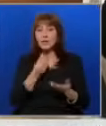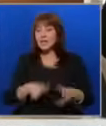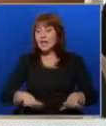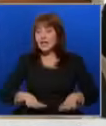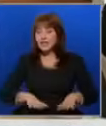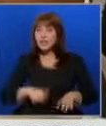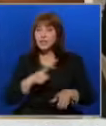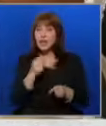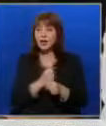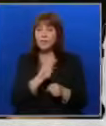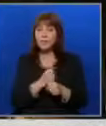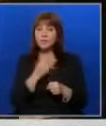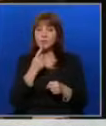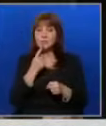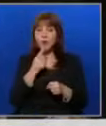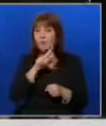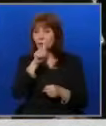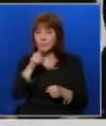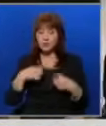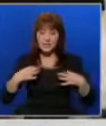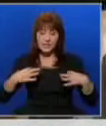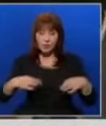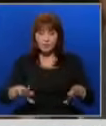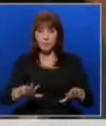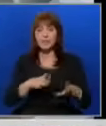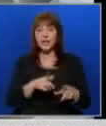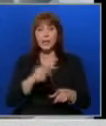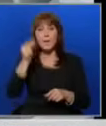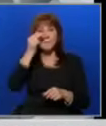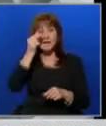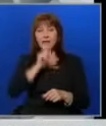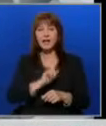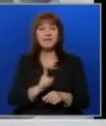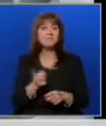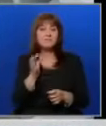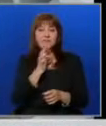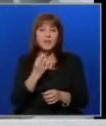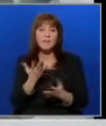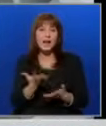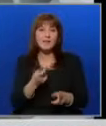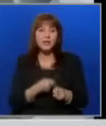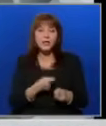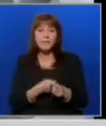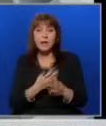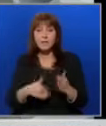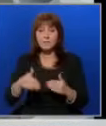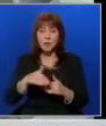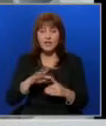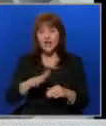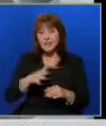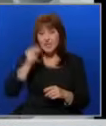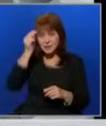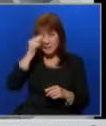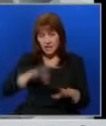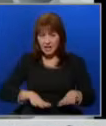на всички. България няма какво да направи в повече, дали те са в момента български граждани или